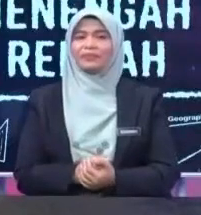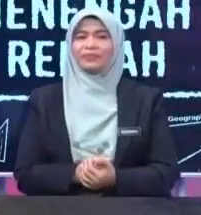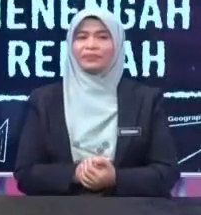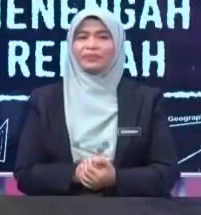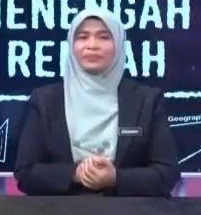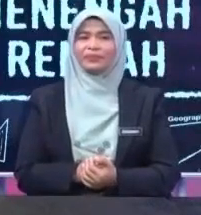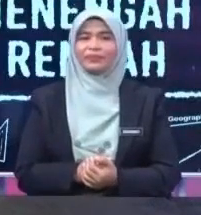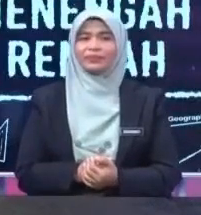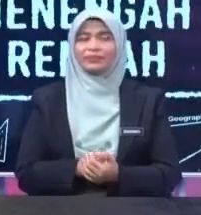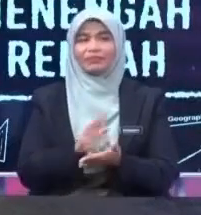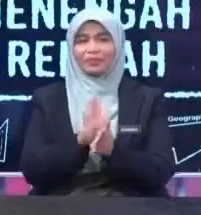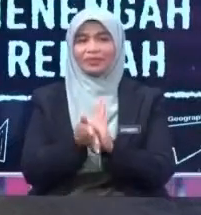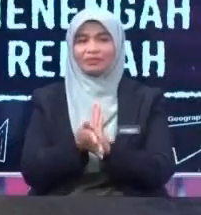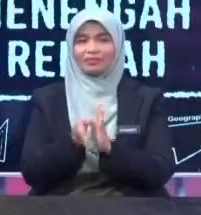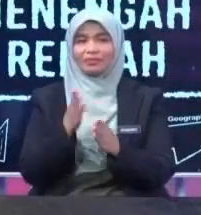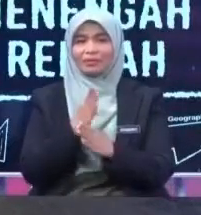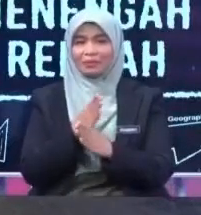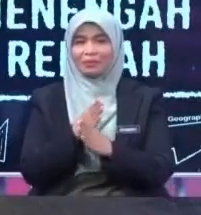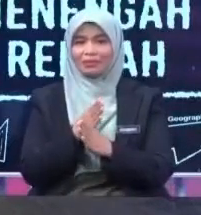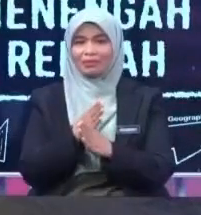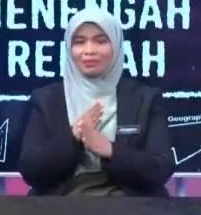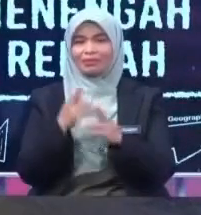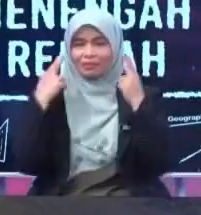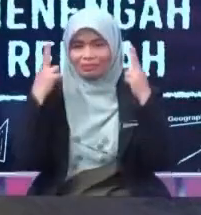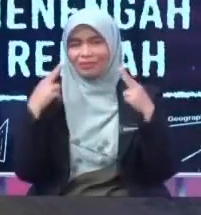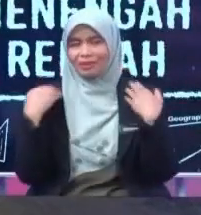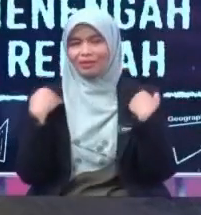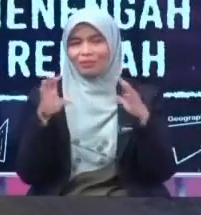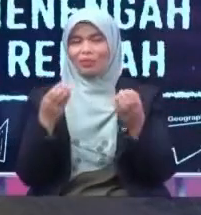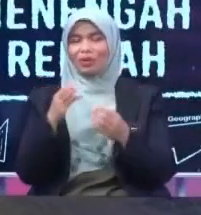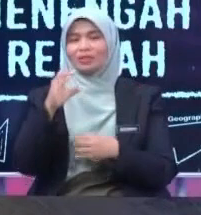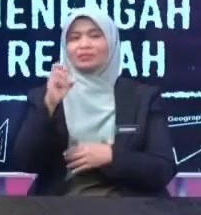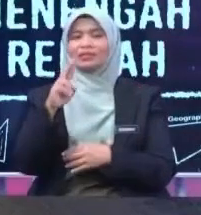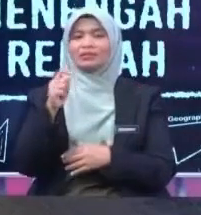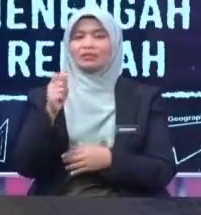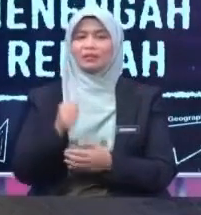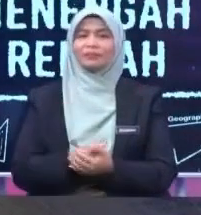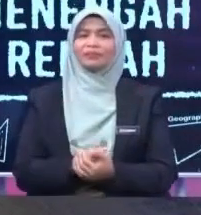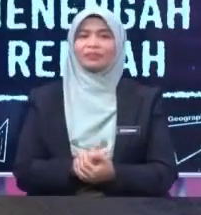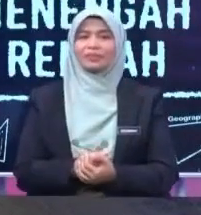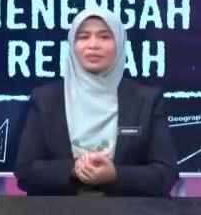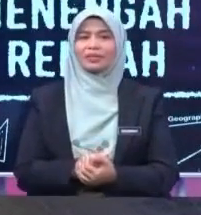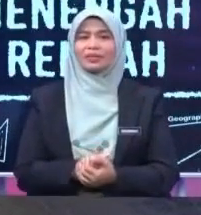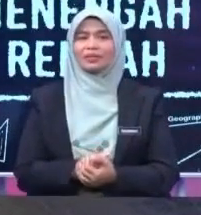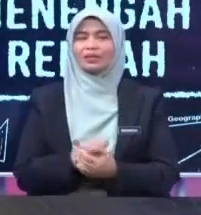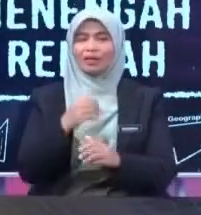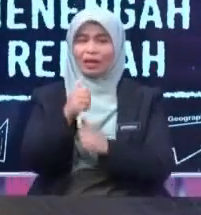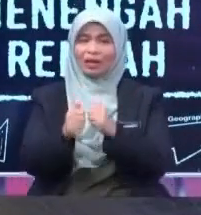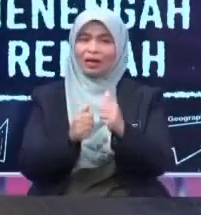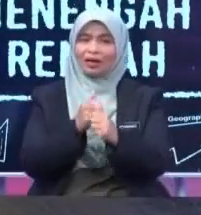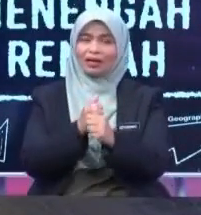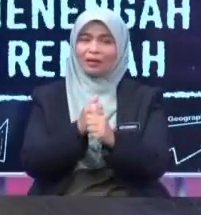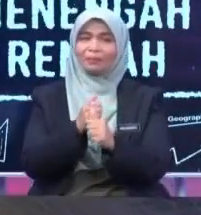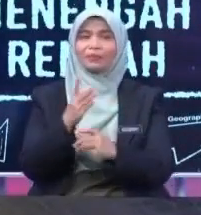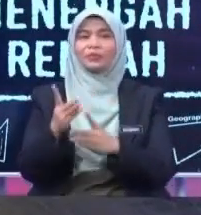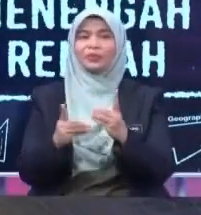Jadi sebenarnya Ustazah ada buat carta juga tu, Aiman. Ya, boleh Ustazah tak Aiman tolong tunjuk sikit? Baik. Okay, jadi alam dunia tadi Ustazah dah